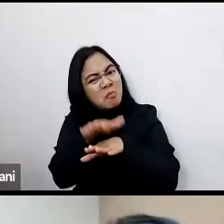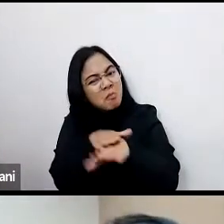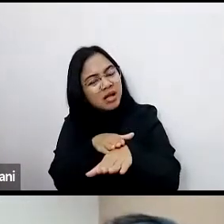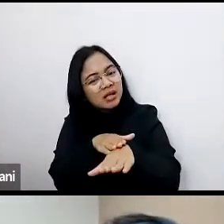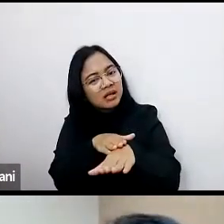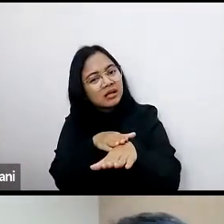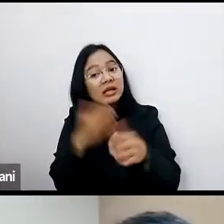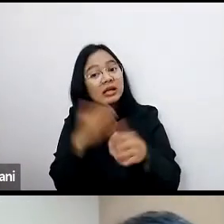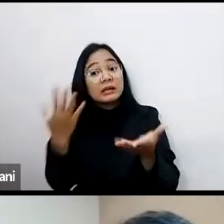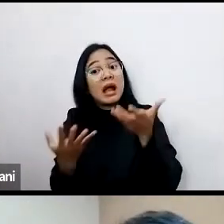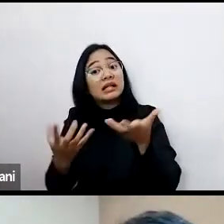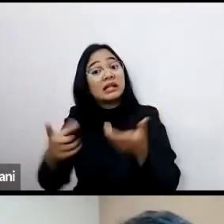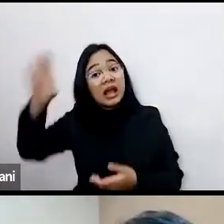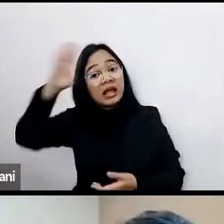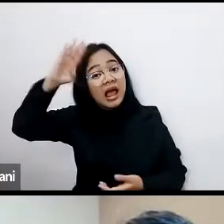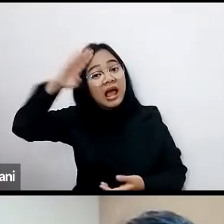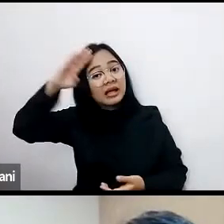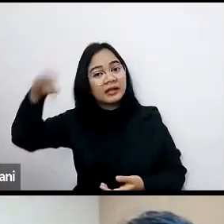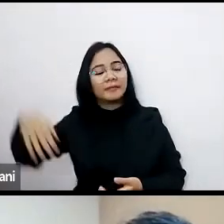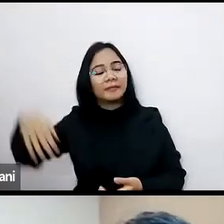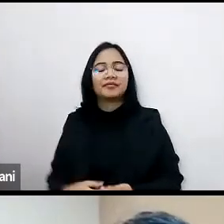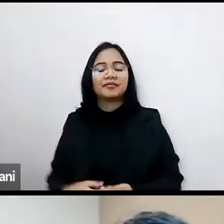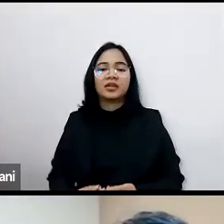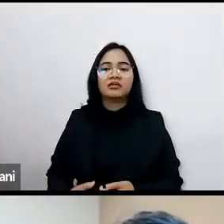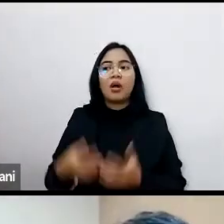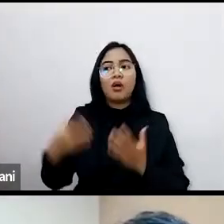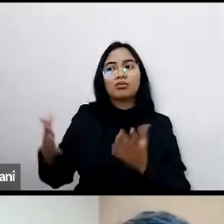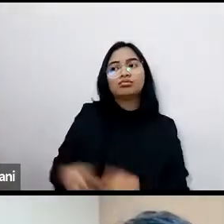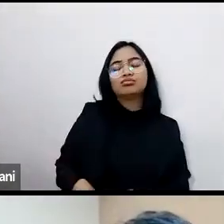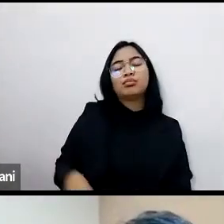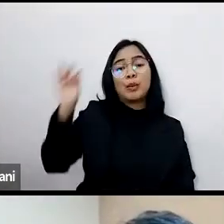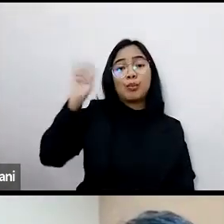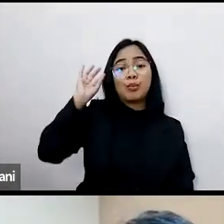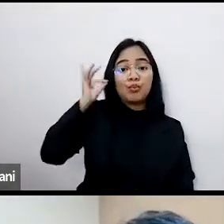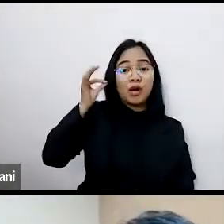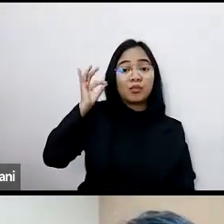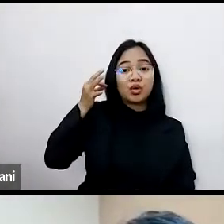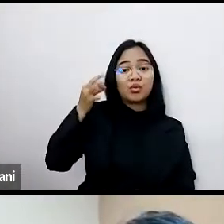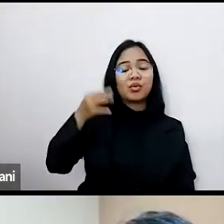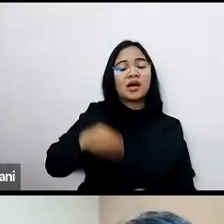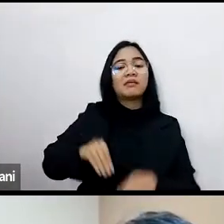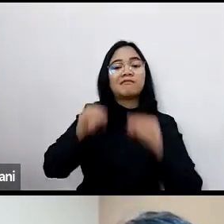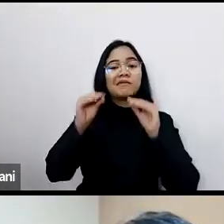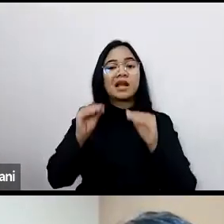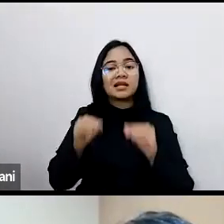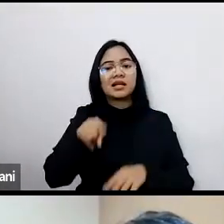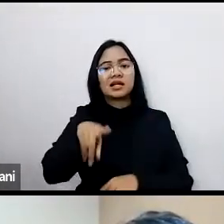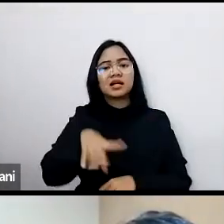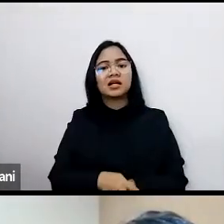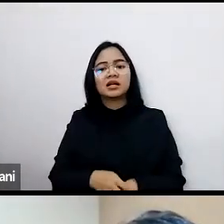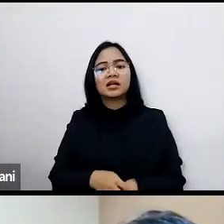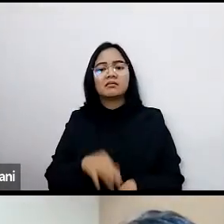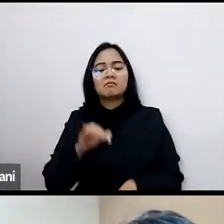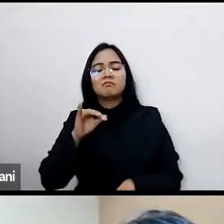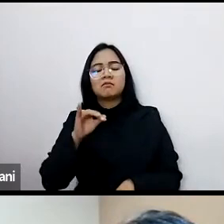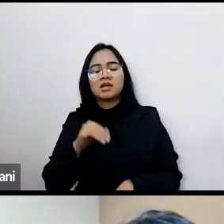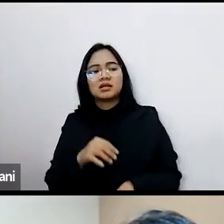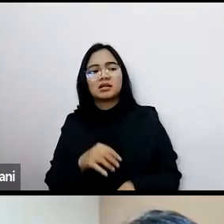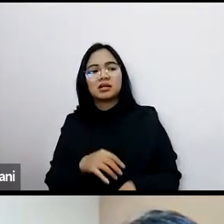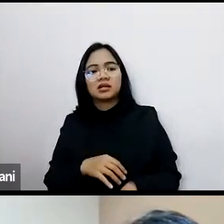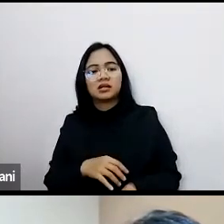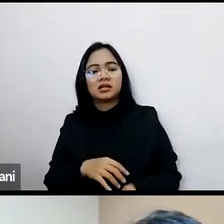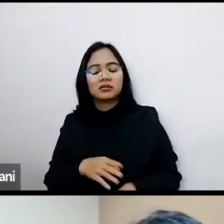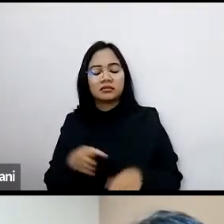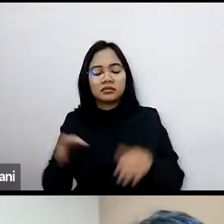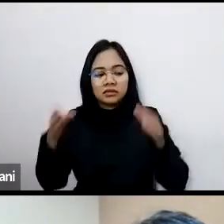Kemudian hal lain itu adalah perempuan-perempuan akademisi ini menurut saya ya, masih menginternalisasi nilai-nilai gender yang